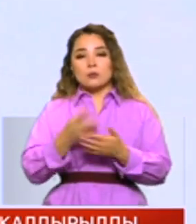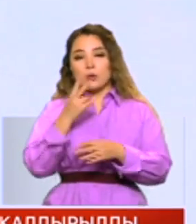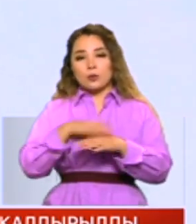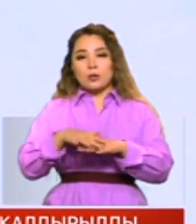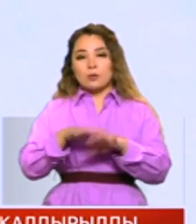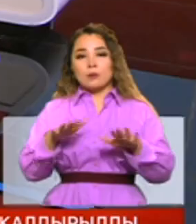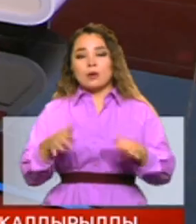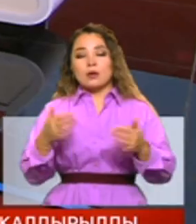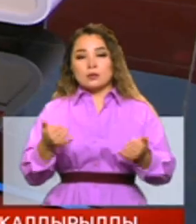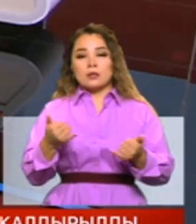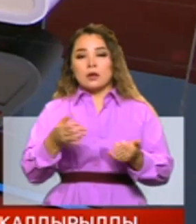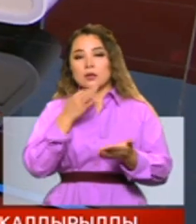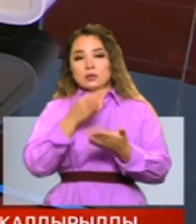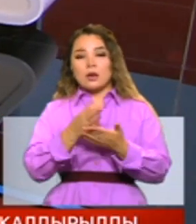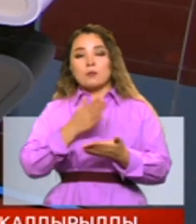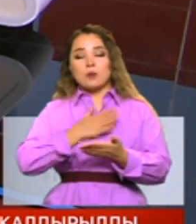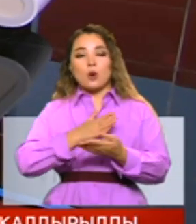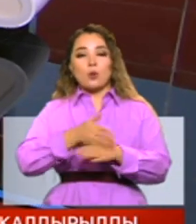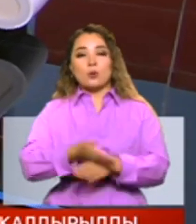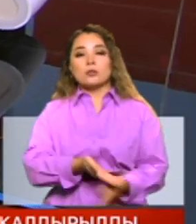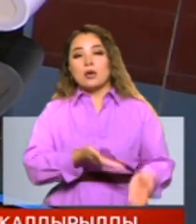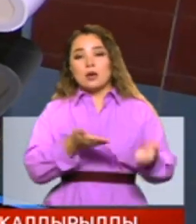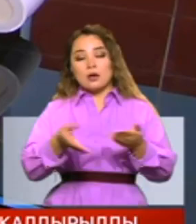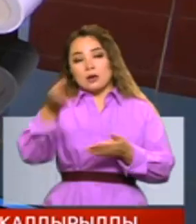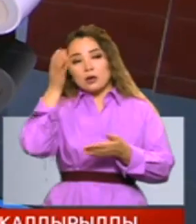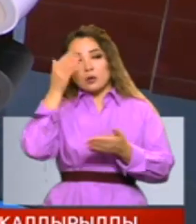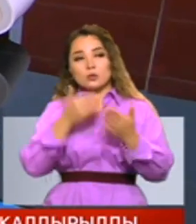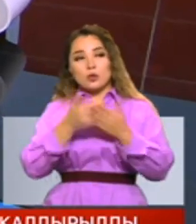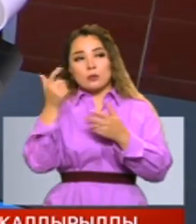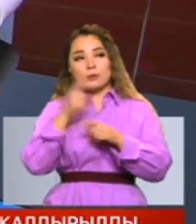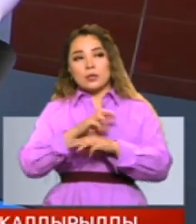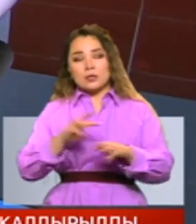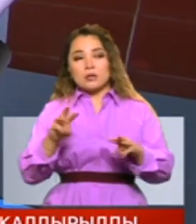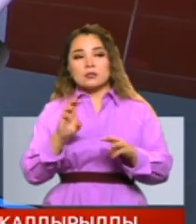тағы бір естеріңізге сала өтейін. Бүгін бізде қонақта болған ғылым және жоғары білім министрі Саясат Нұрбек.